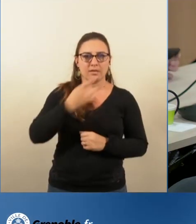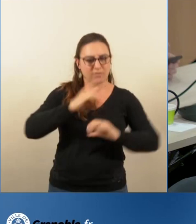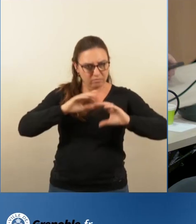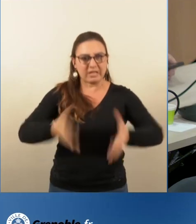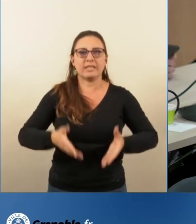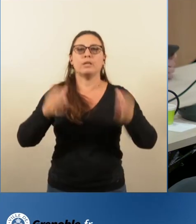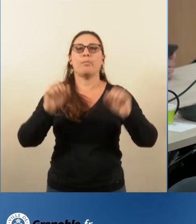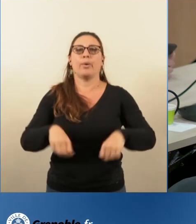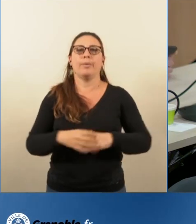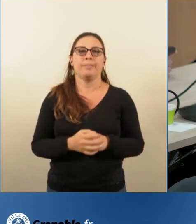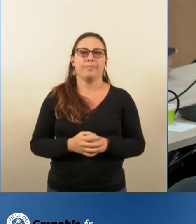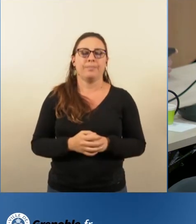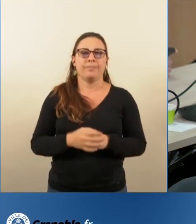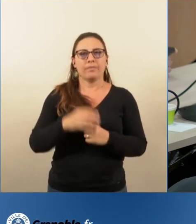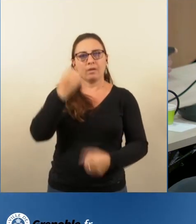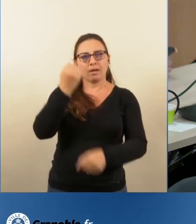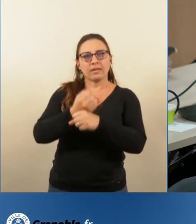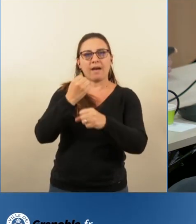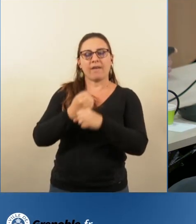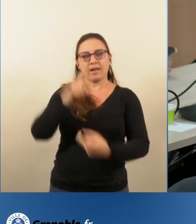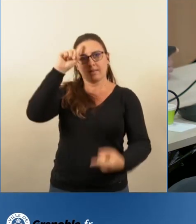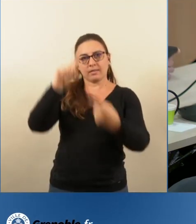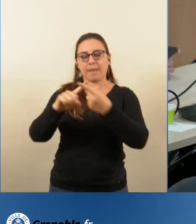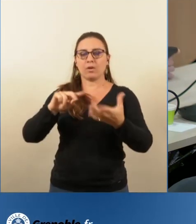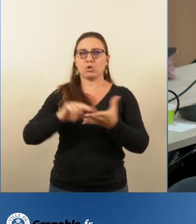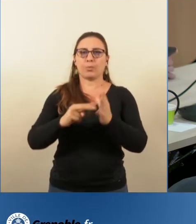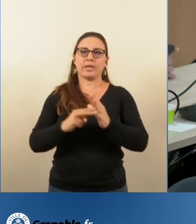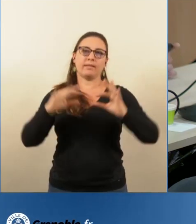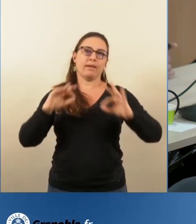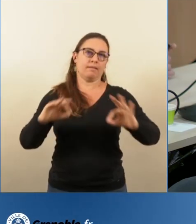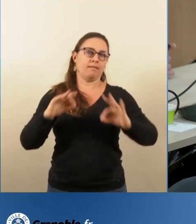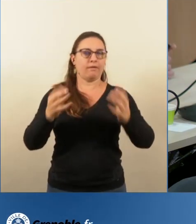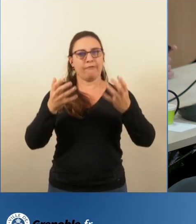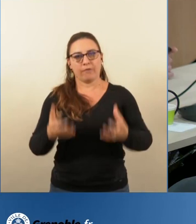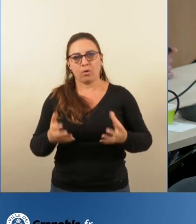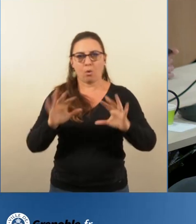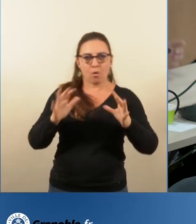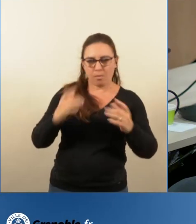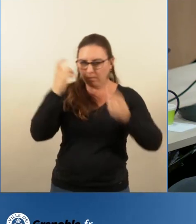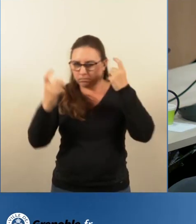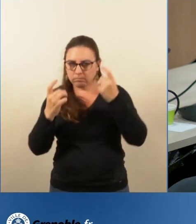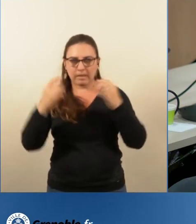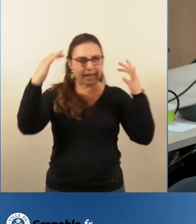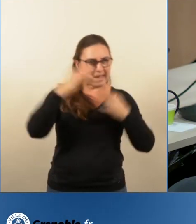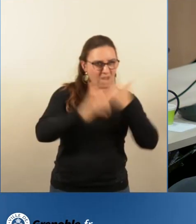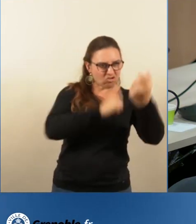nous travaillons avec un principe de sobriété qui complète aujourd'hui des actions d'efficaces énergétique déjà